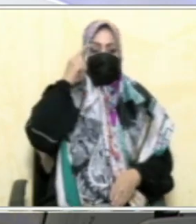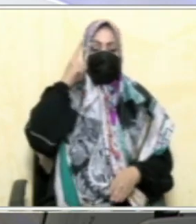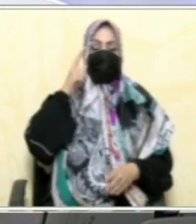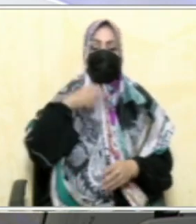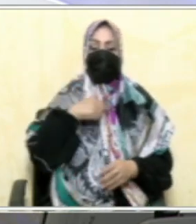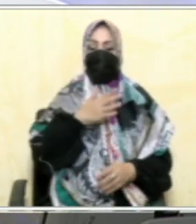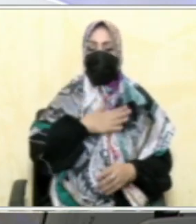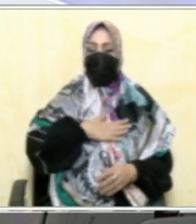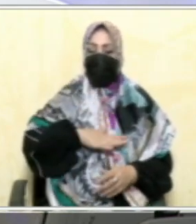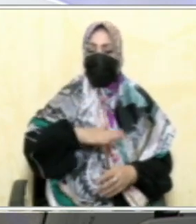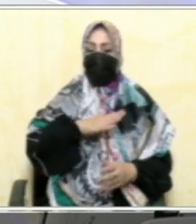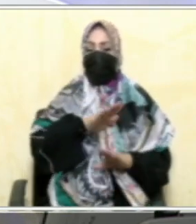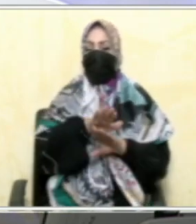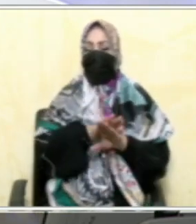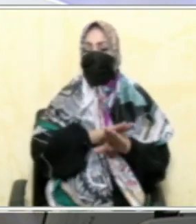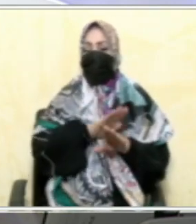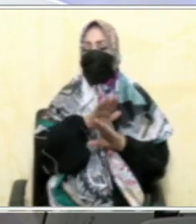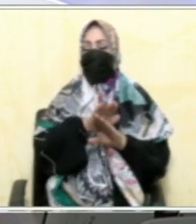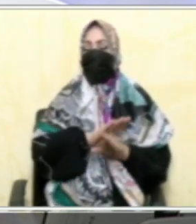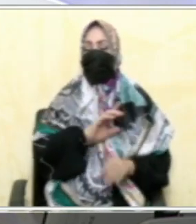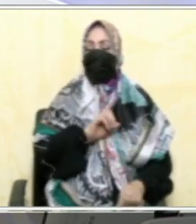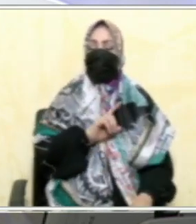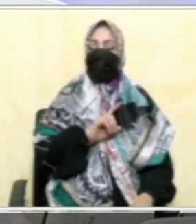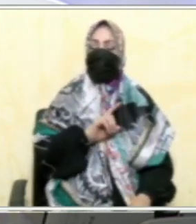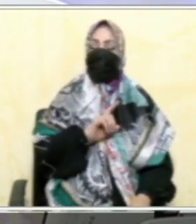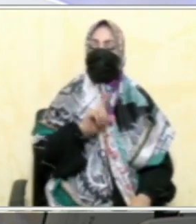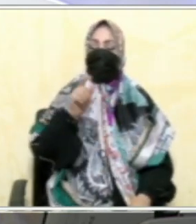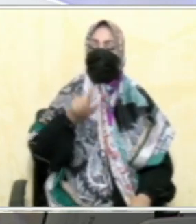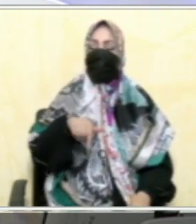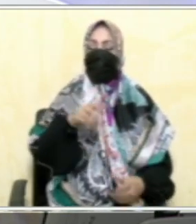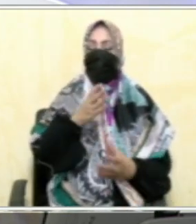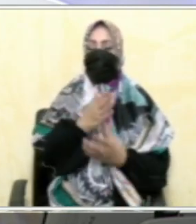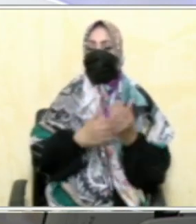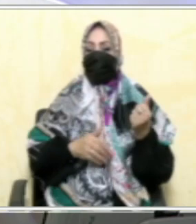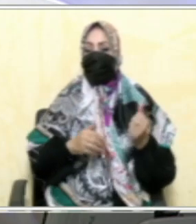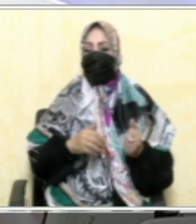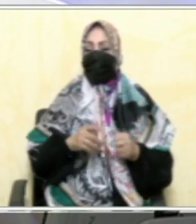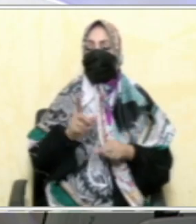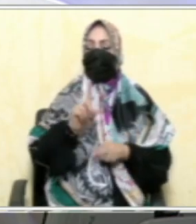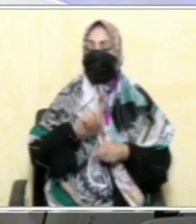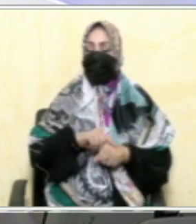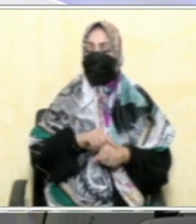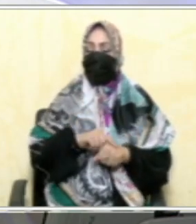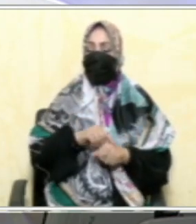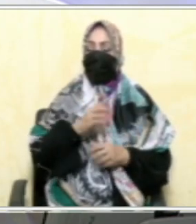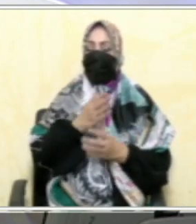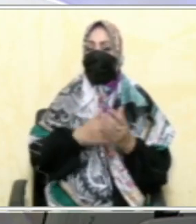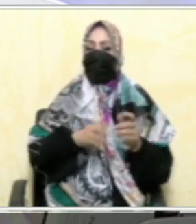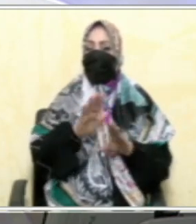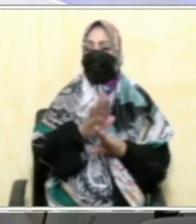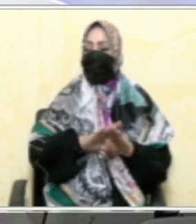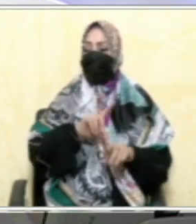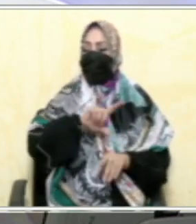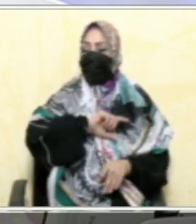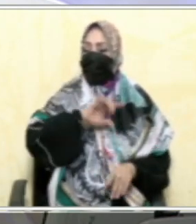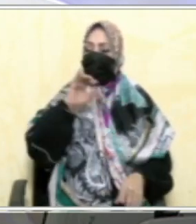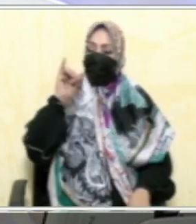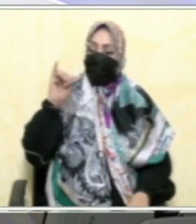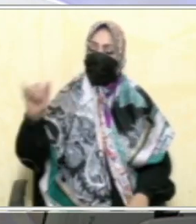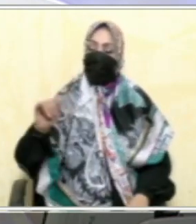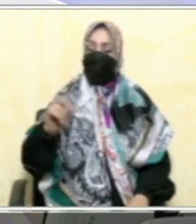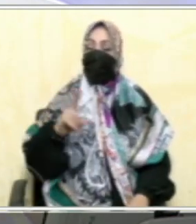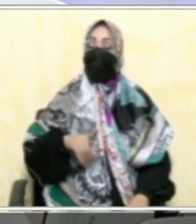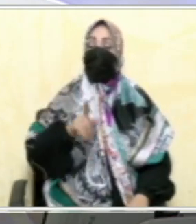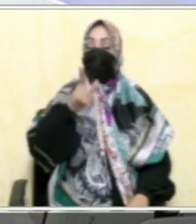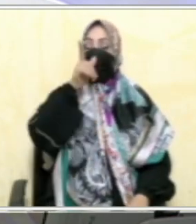على حساب باقي الطلبة، اعلمي أنه غش. رقم واحد، أنت لما تقدمي ولدك أيها